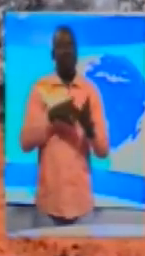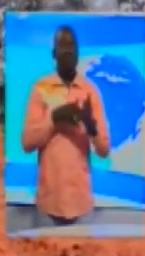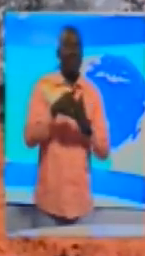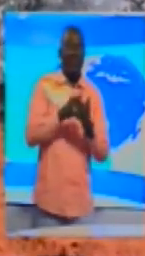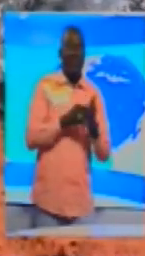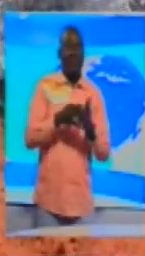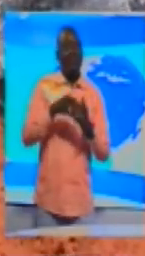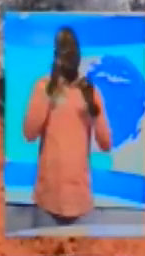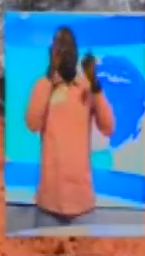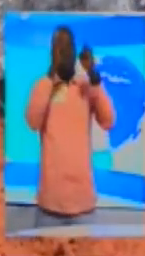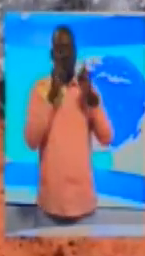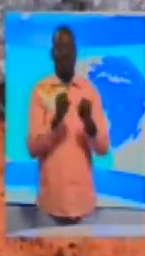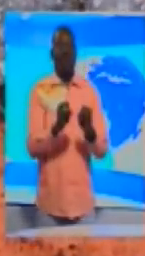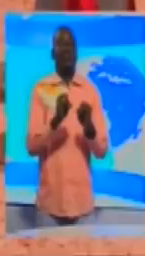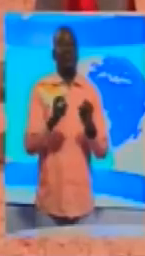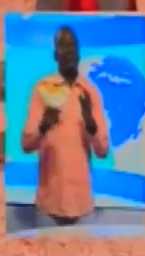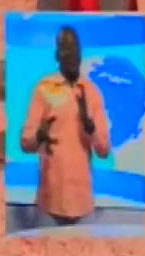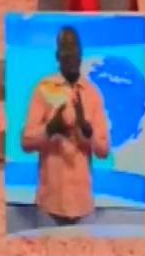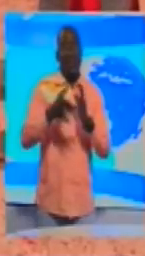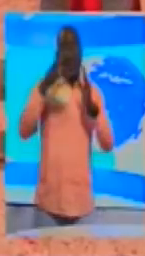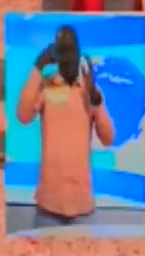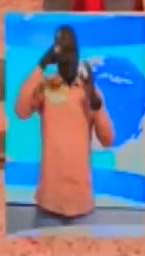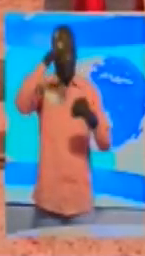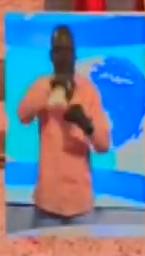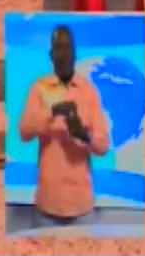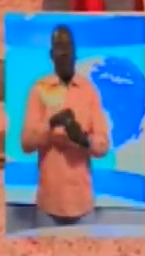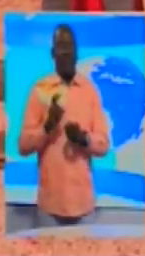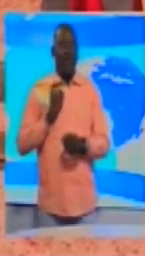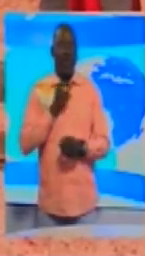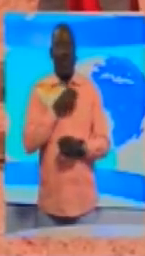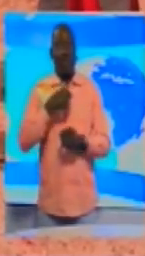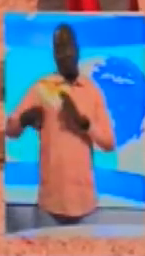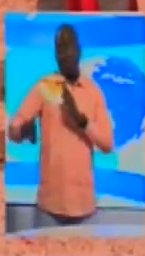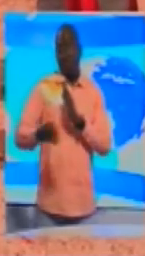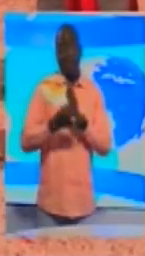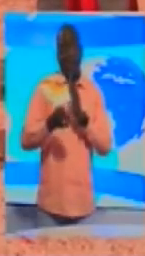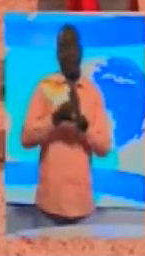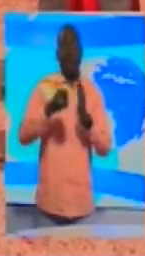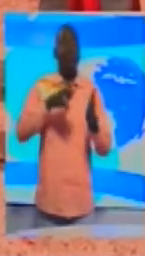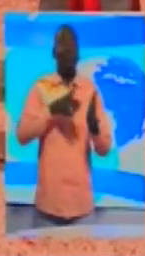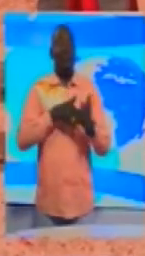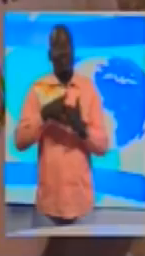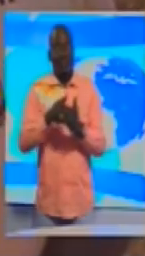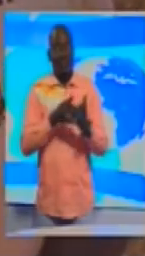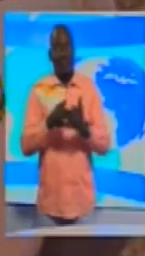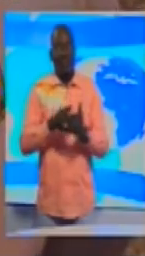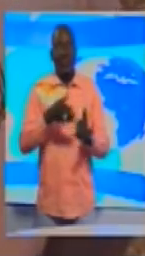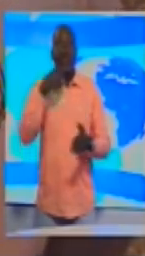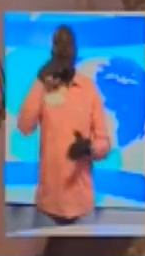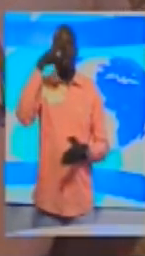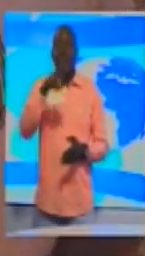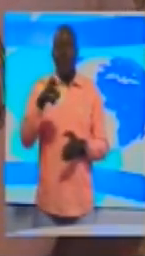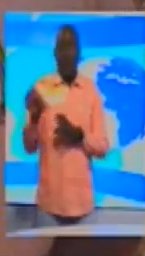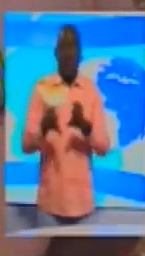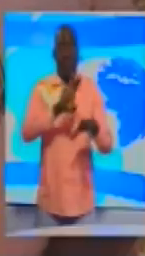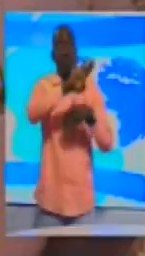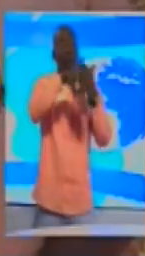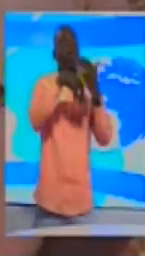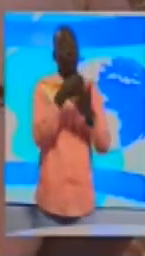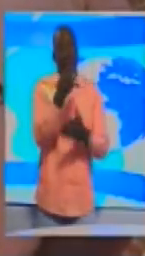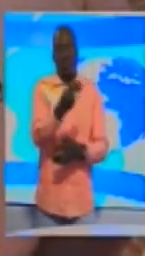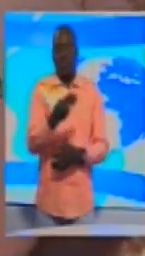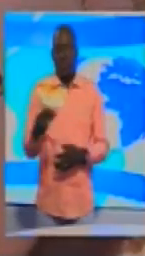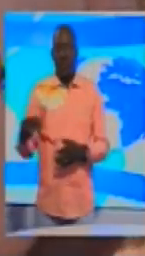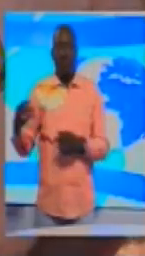unités industrielles et par ricochet notre économie. Il faut donc la combattre par tous les moyens.